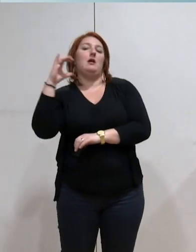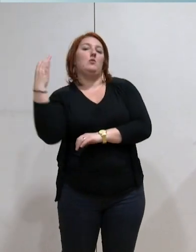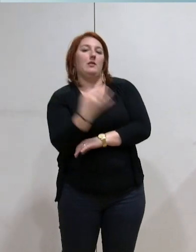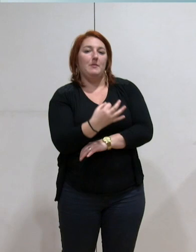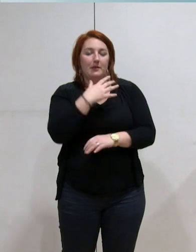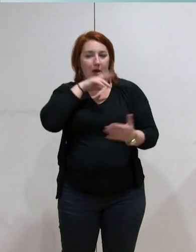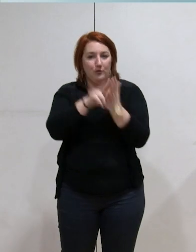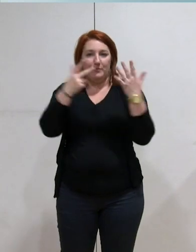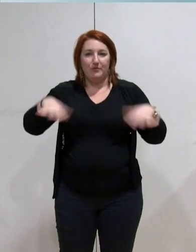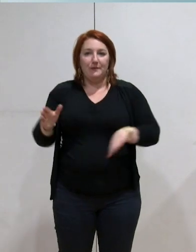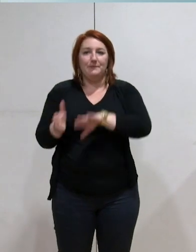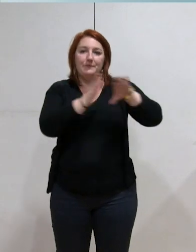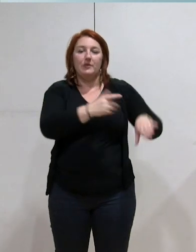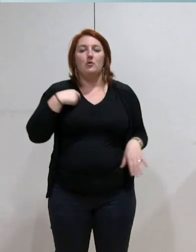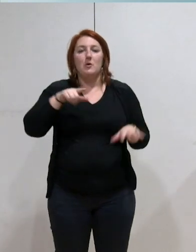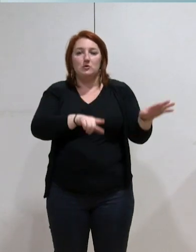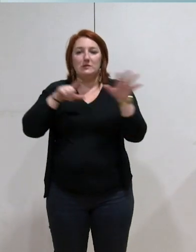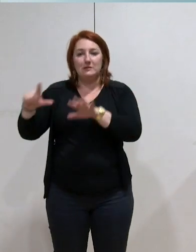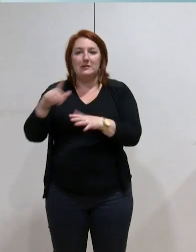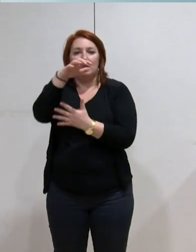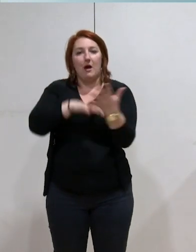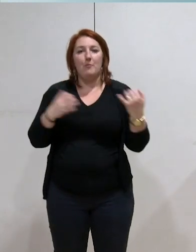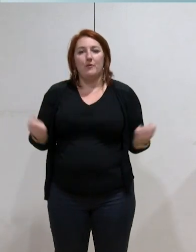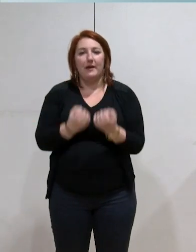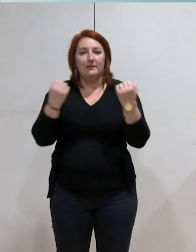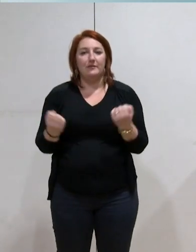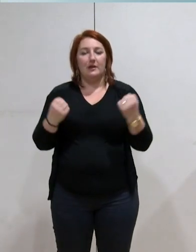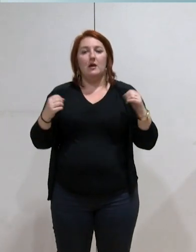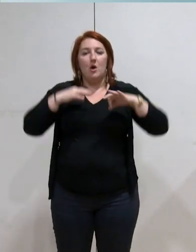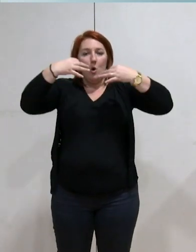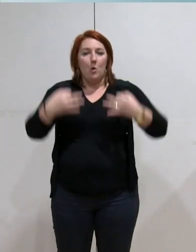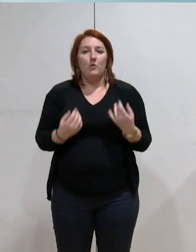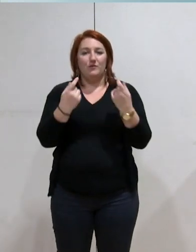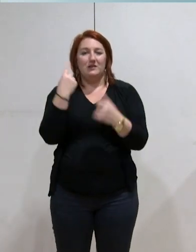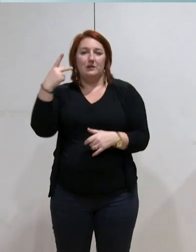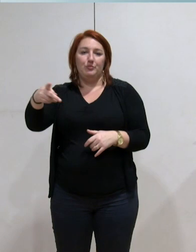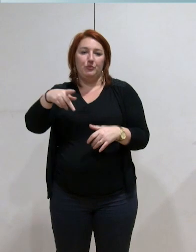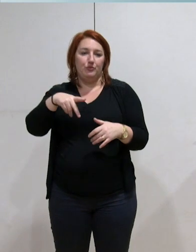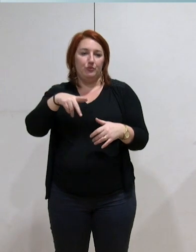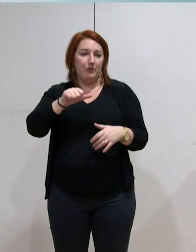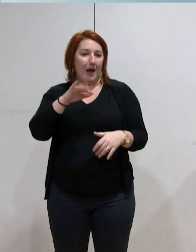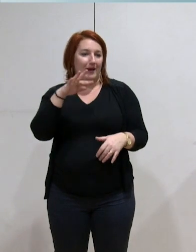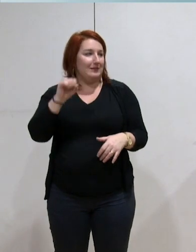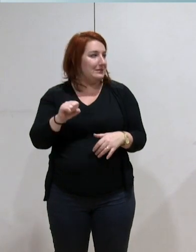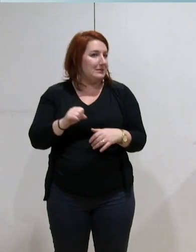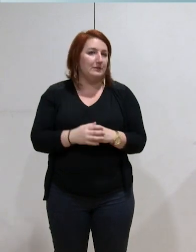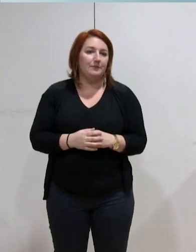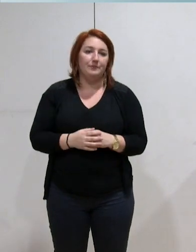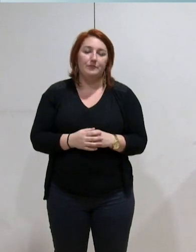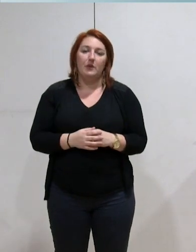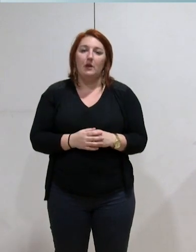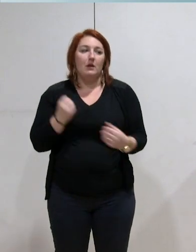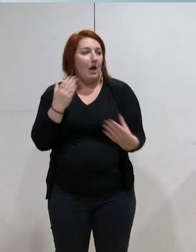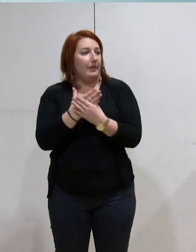adoptée 77 le rapport d'activité et le compte financier d'Actis pas d'intervention